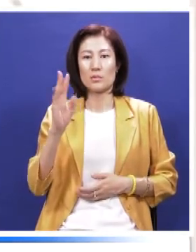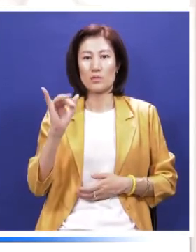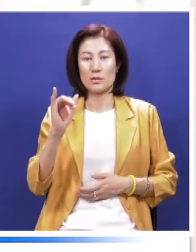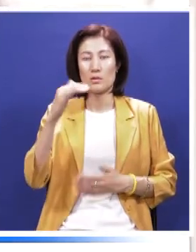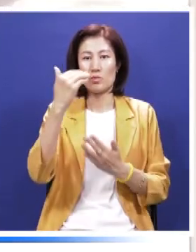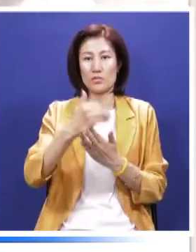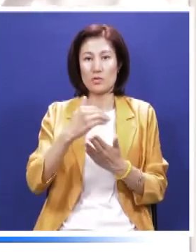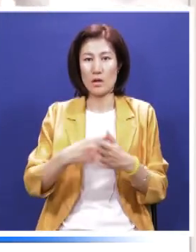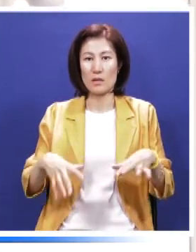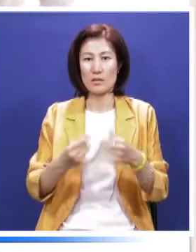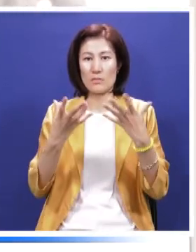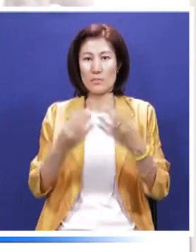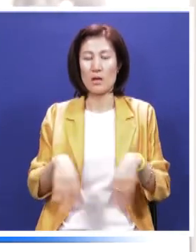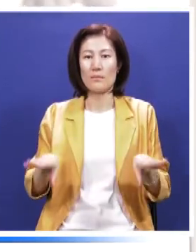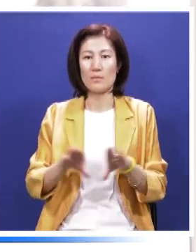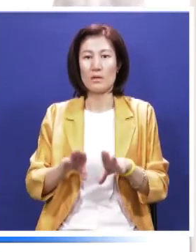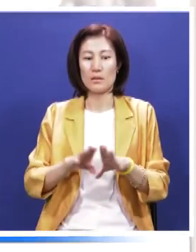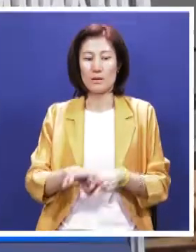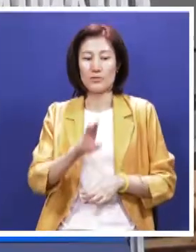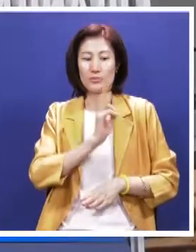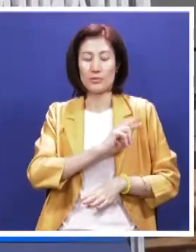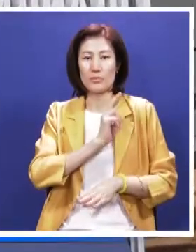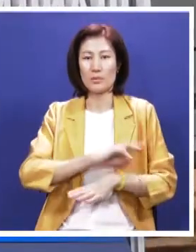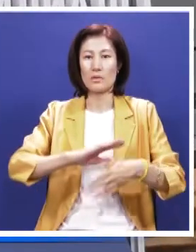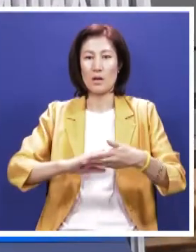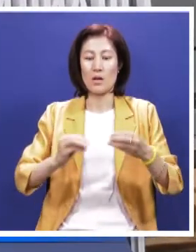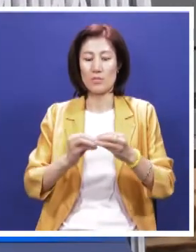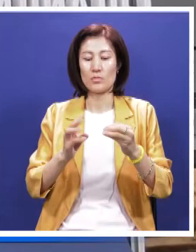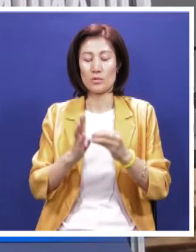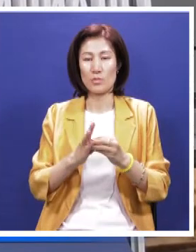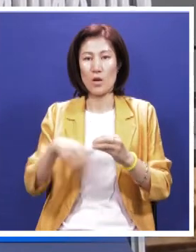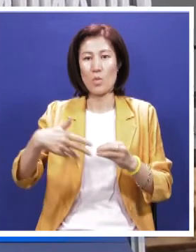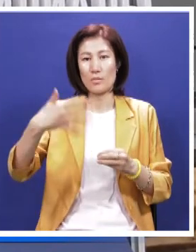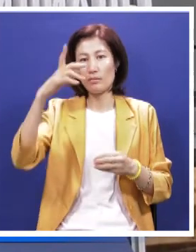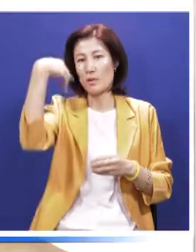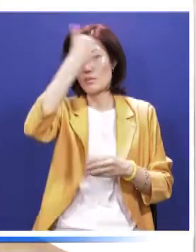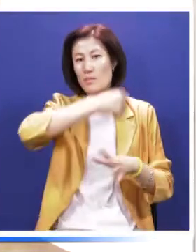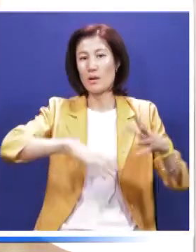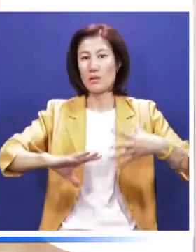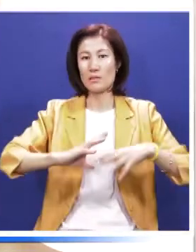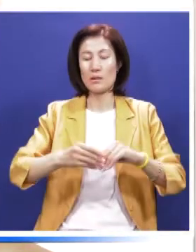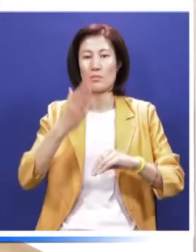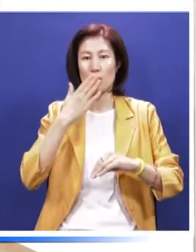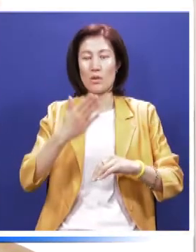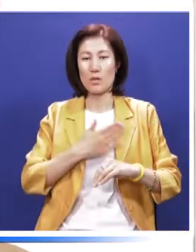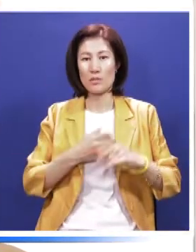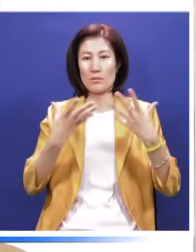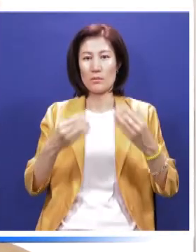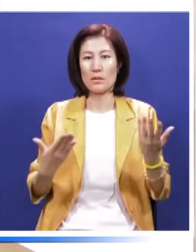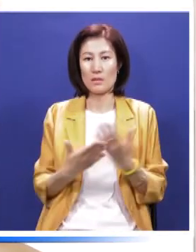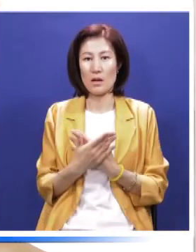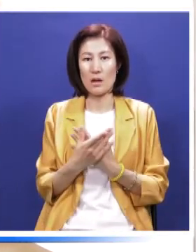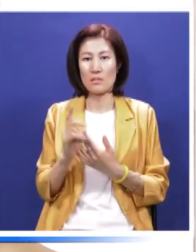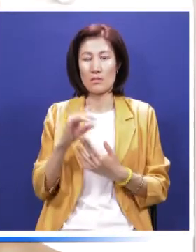іске қосуына бірге жұмыс жасауға шақыру 14 жас пен 35 жастағы жастардың барлығын отансүйгіштікке баулайтын жаңадан